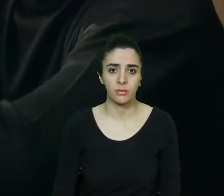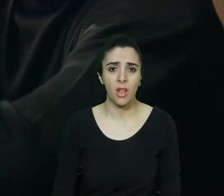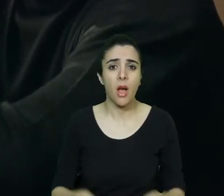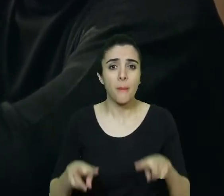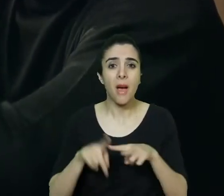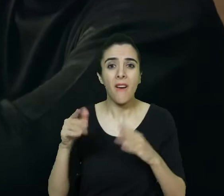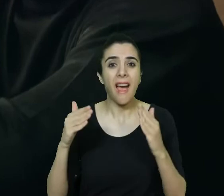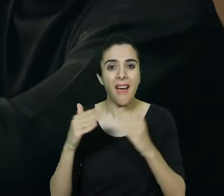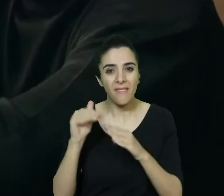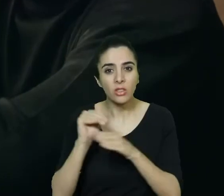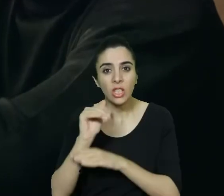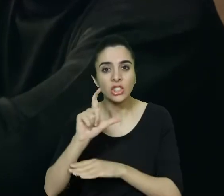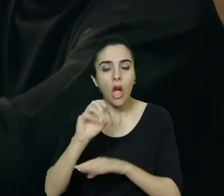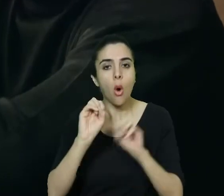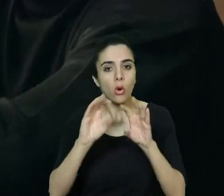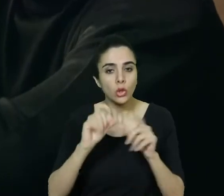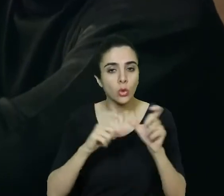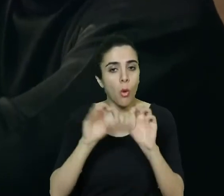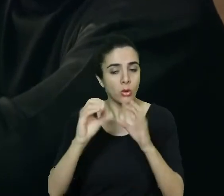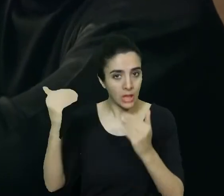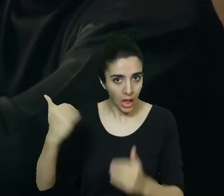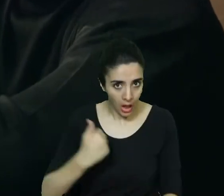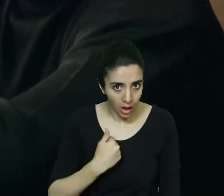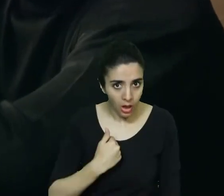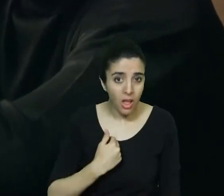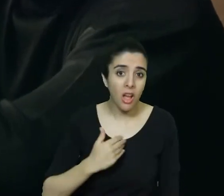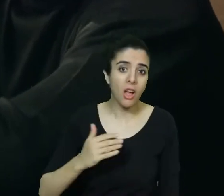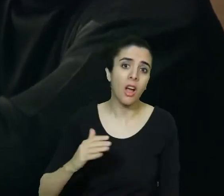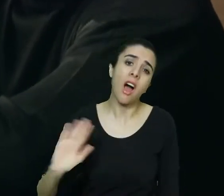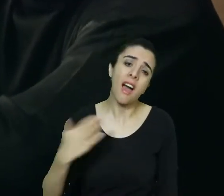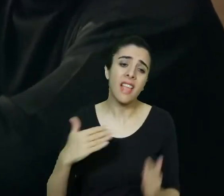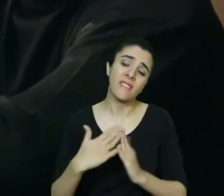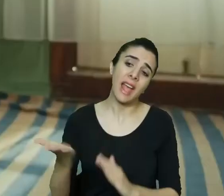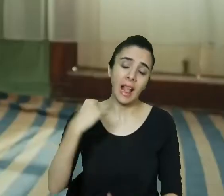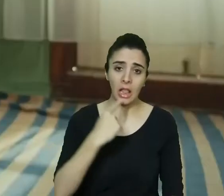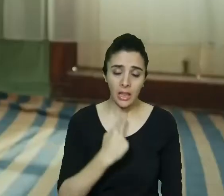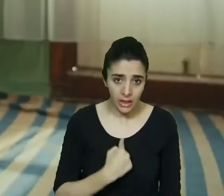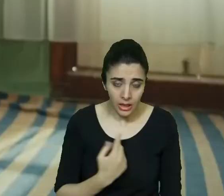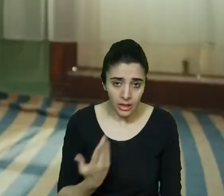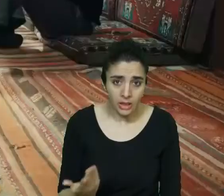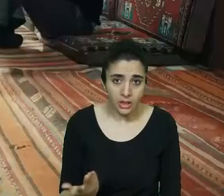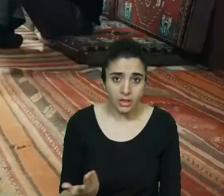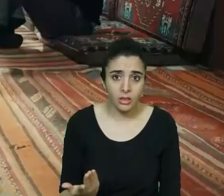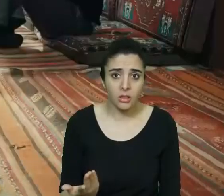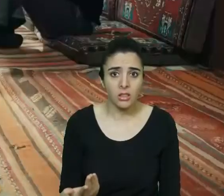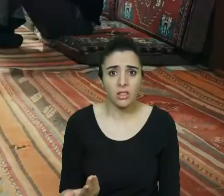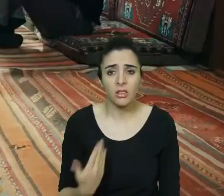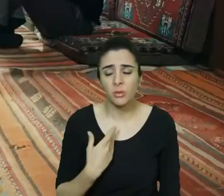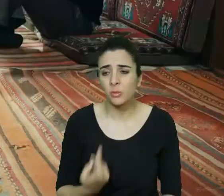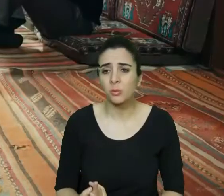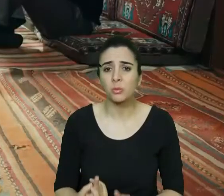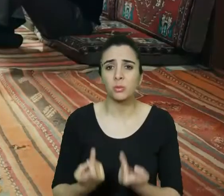Merve'lerin evindeyken Cahit Hoca ile Süleyman Hoca geldi. Hadi Cevat evine dön artık dediler. Ben de boş